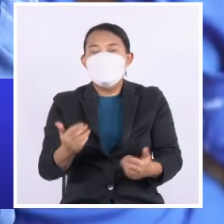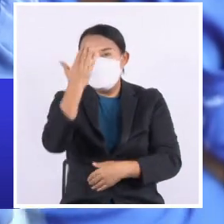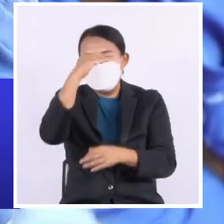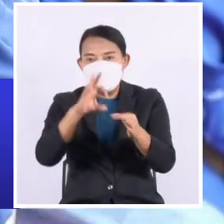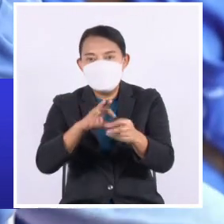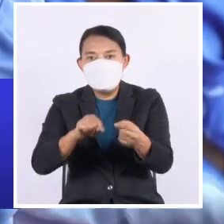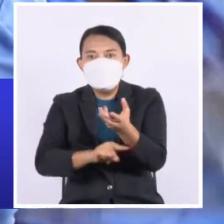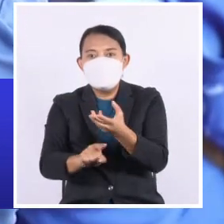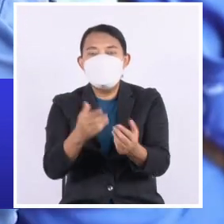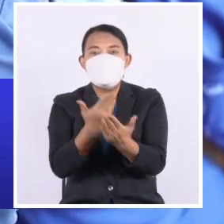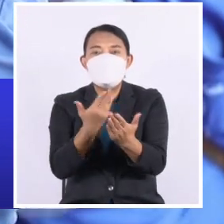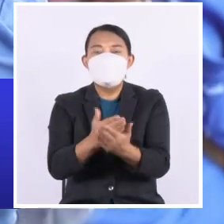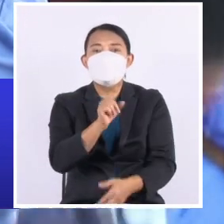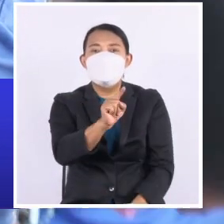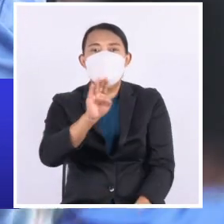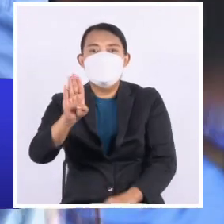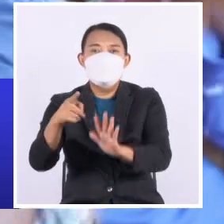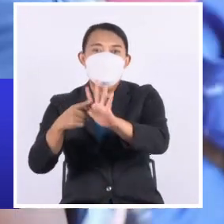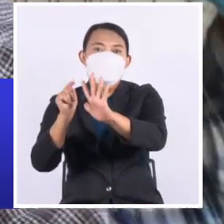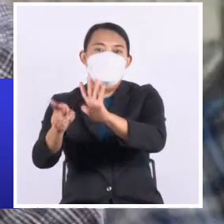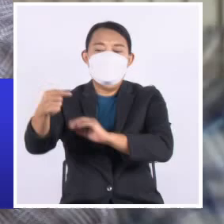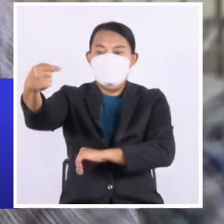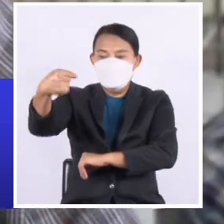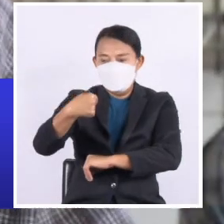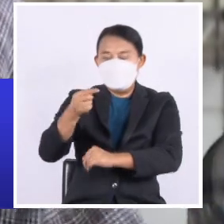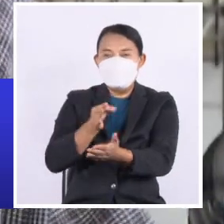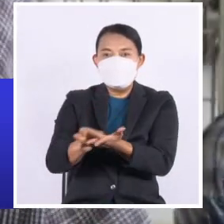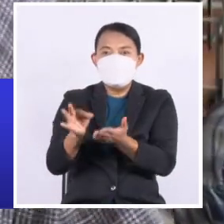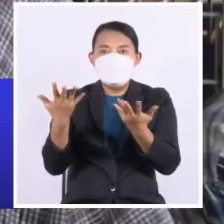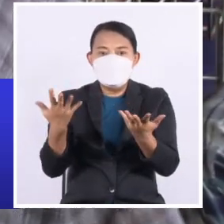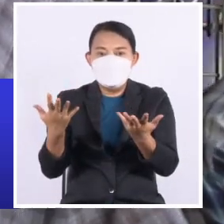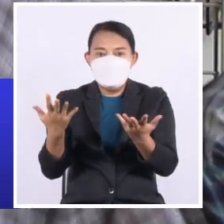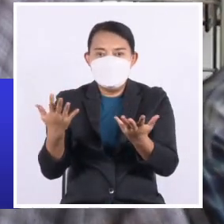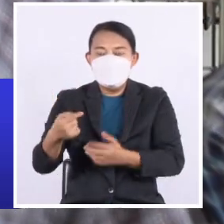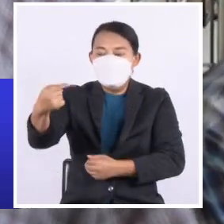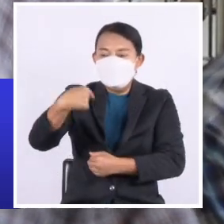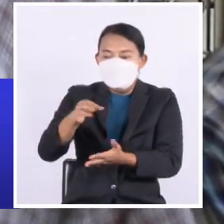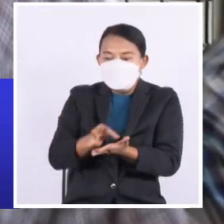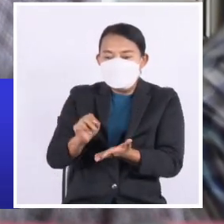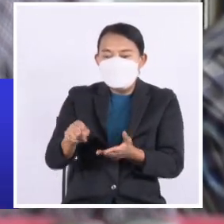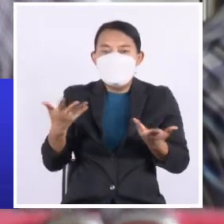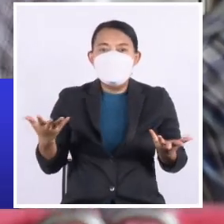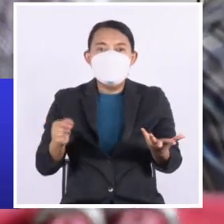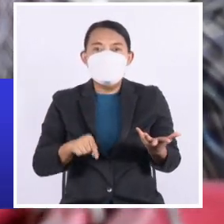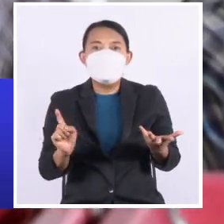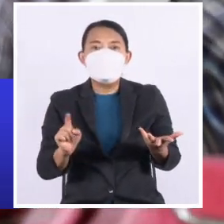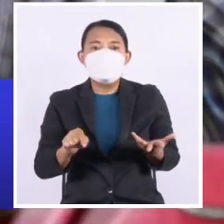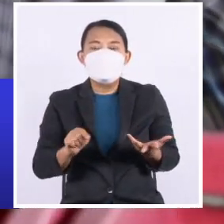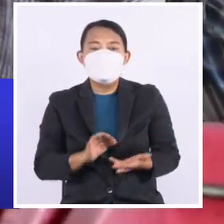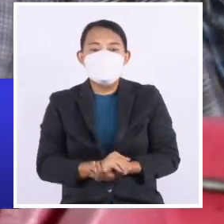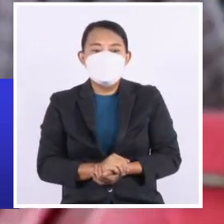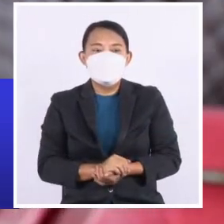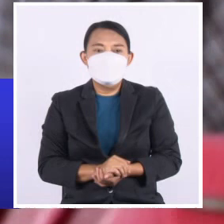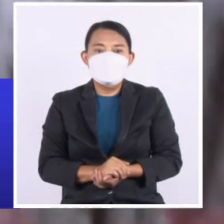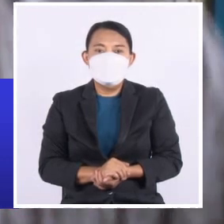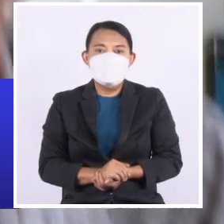ละบาทเดียวเพราะว่าปลายทางไม่มีคำสั่งซื้อมาน ะ ครับเมื่อมีคำซื้อมาปั๊บเนี่ยมันก็แบบนี้นี่เน่านะฮะทีนี้อ้าวเขามีคำ